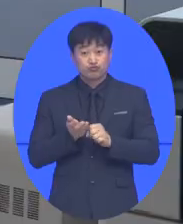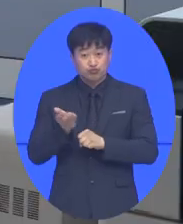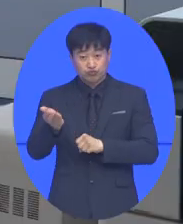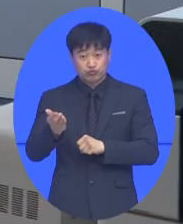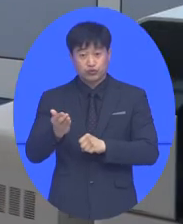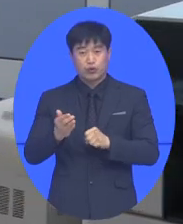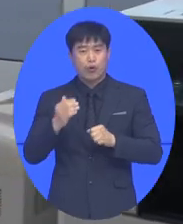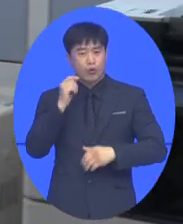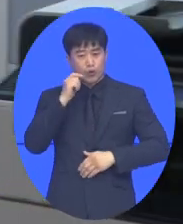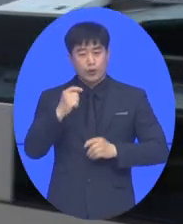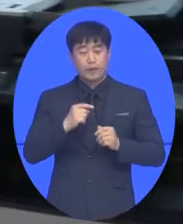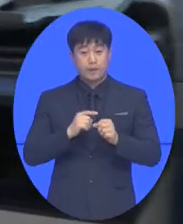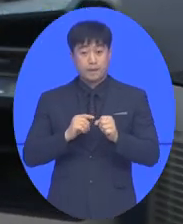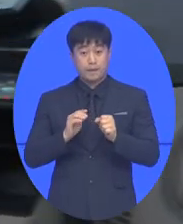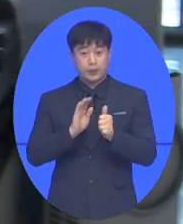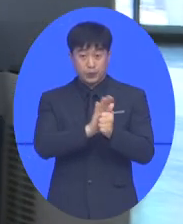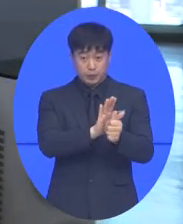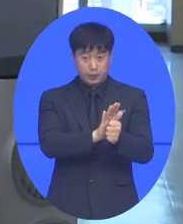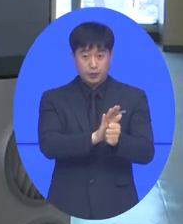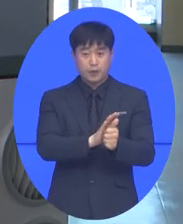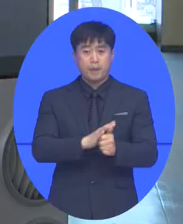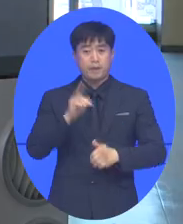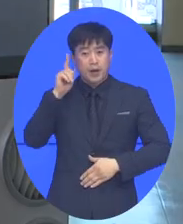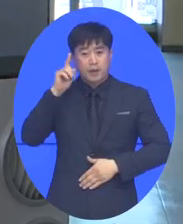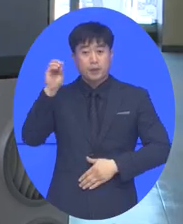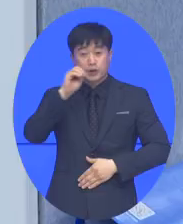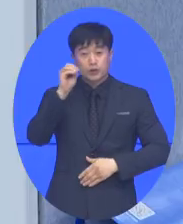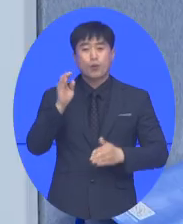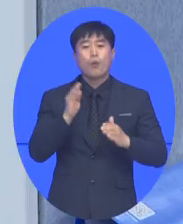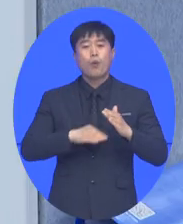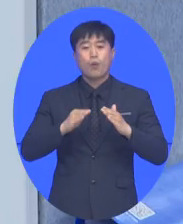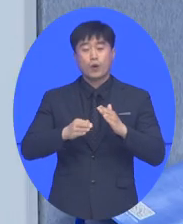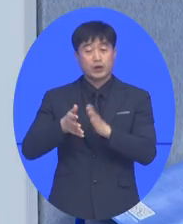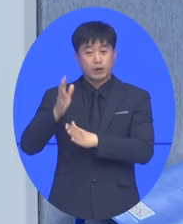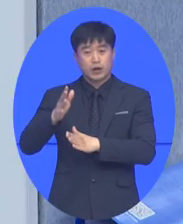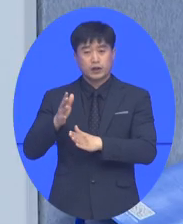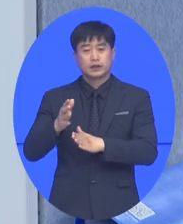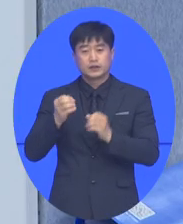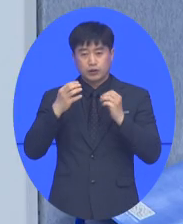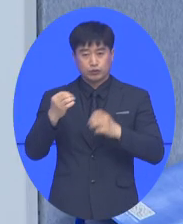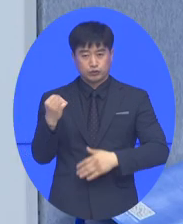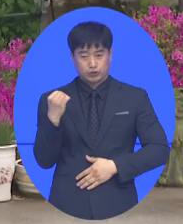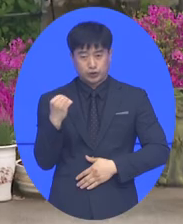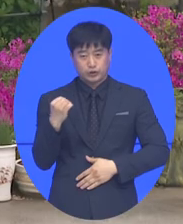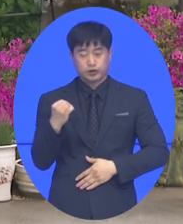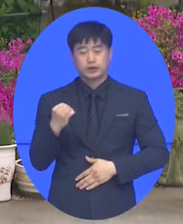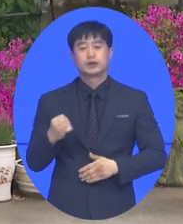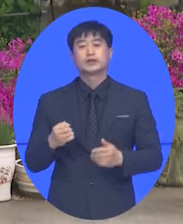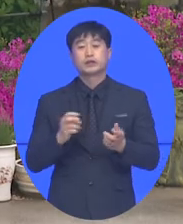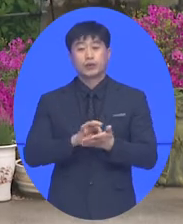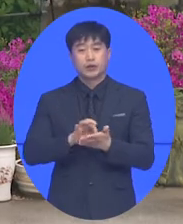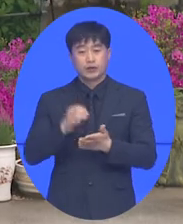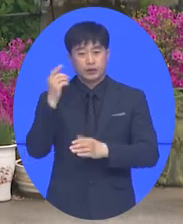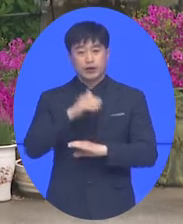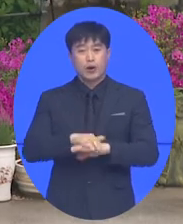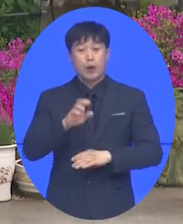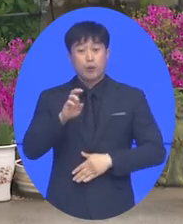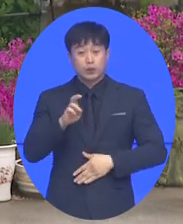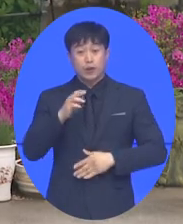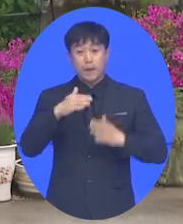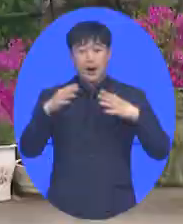지원하고 공공기관은 100% 신재생에너지 사용을 이끌어낸다는 방침. 나아가 앞서 소개한